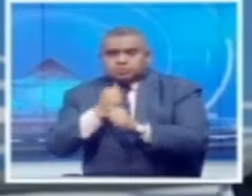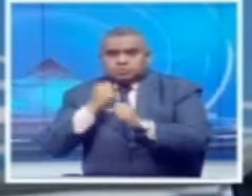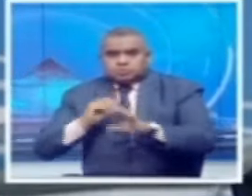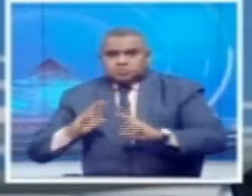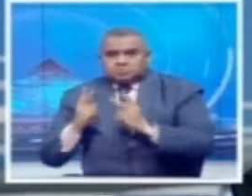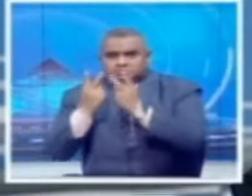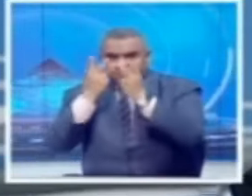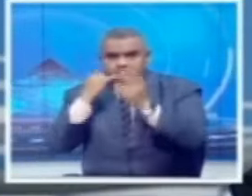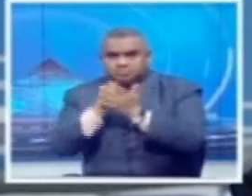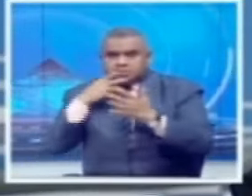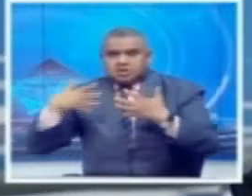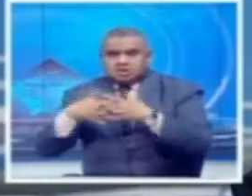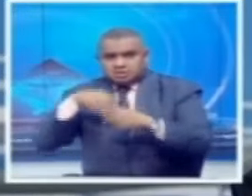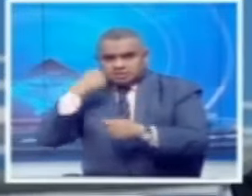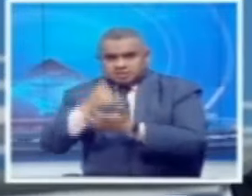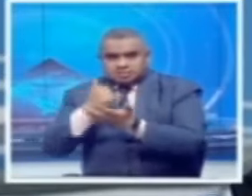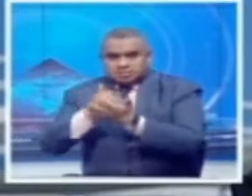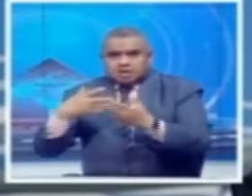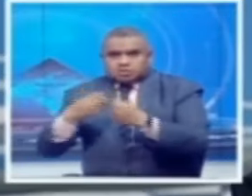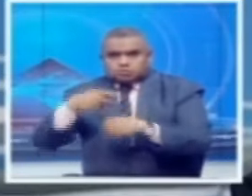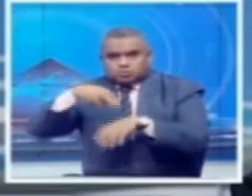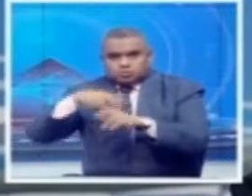التنمية باعتباره شريكا أساسيا في